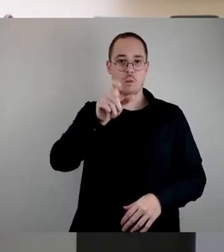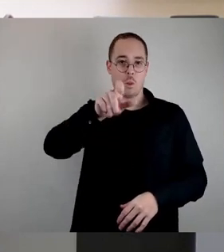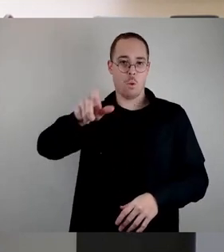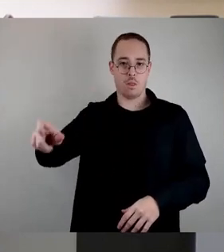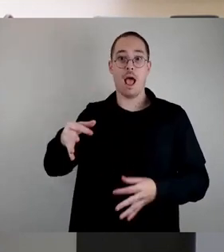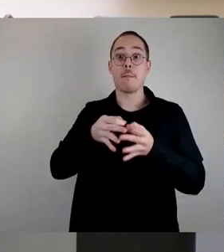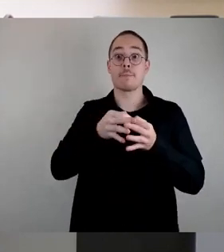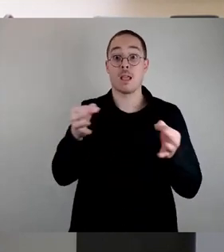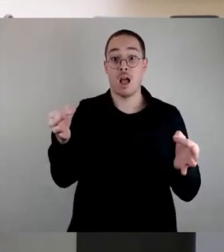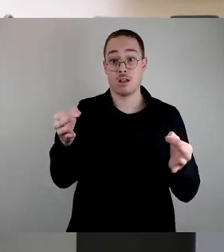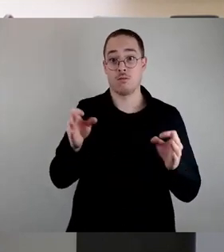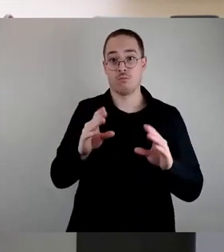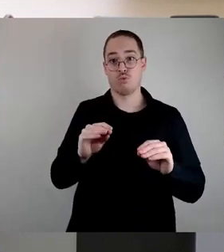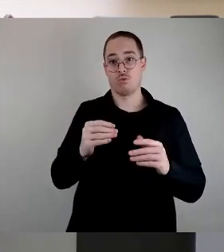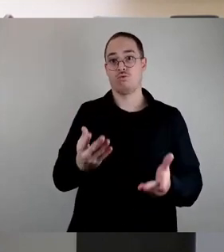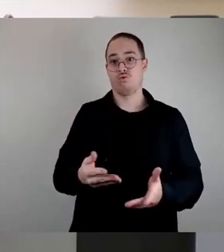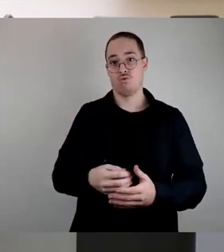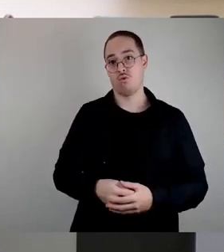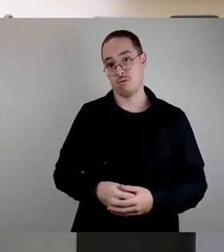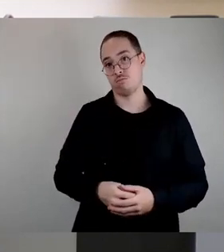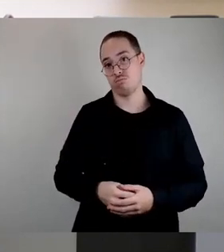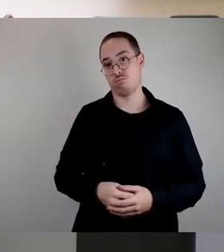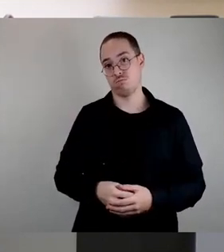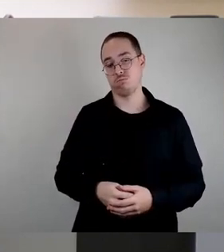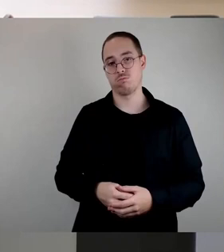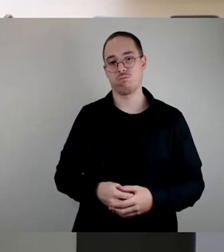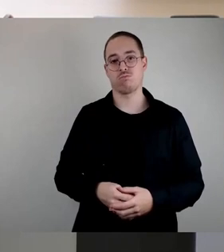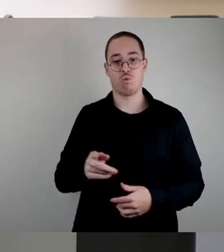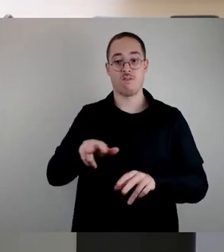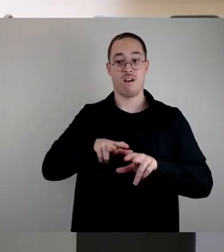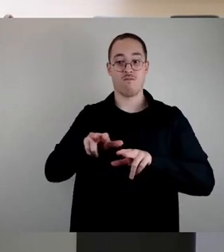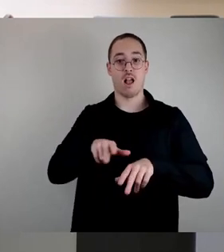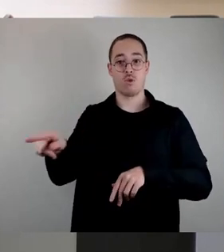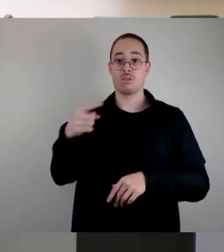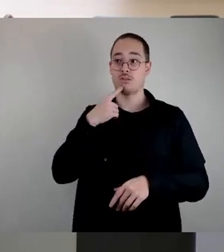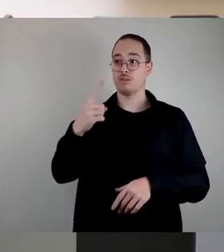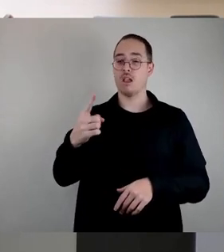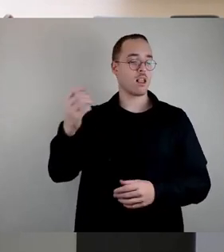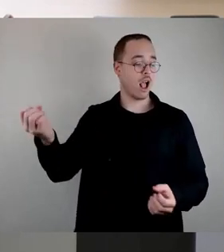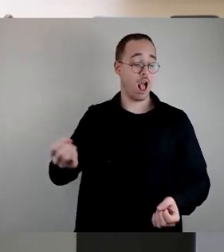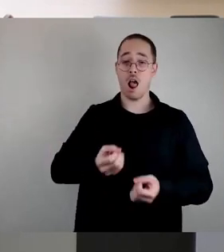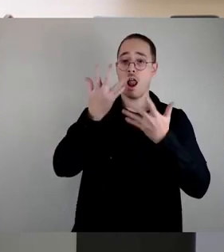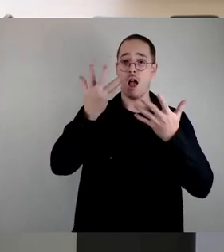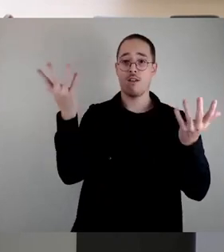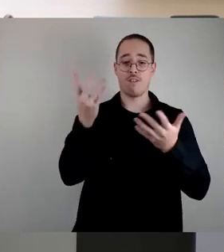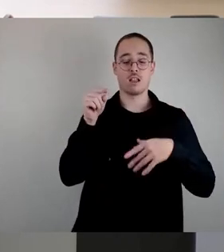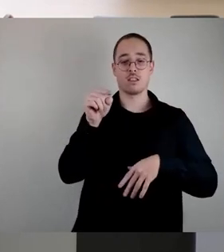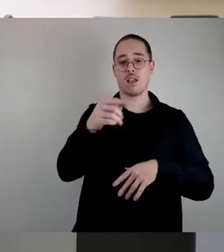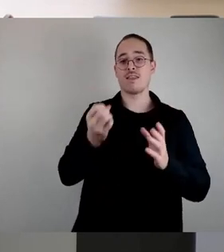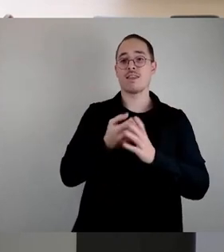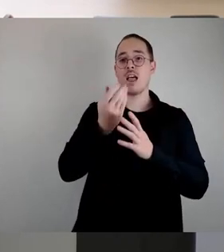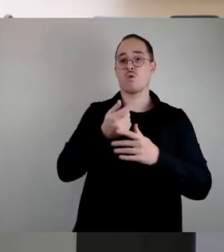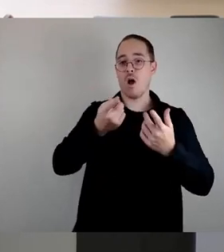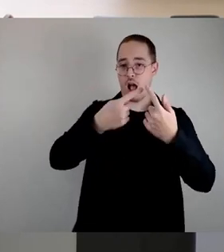Größenordnungen. Und die Verwaltung sagt eindeutig, sie hat den geringsten Einfluss in den Naturraum. Denn eine